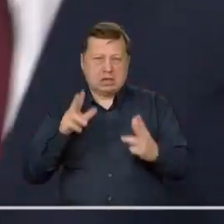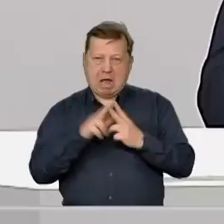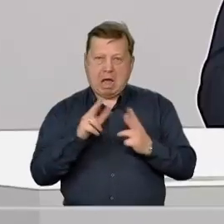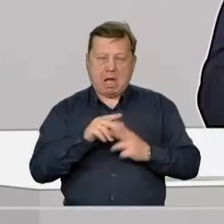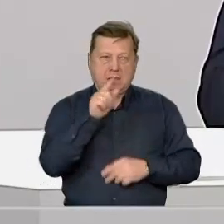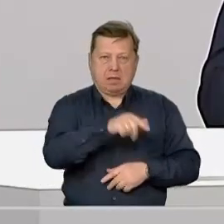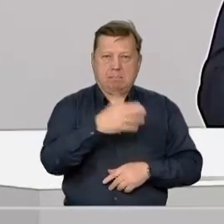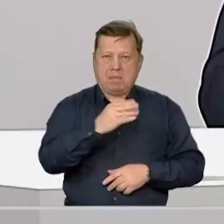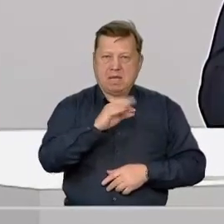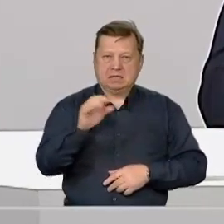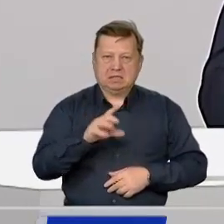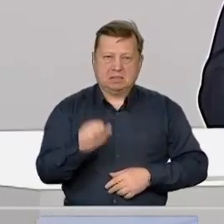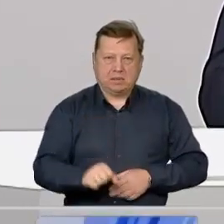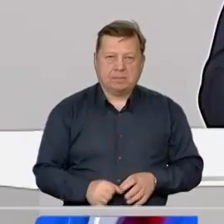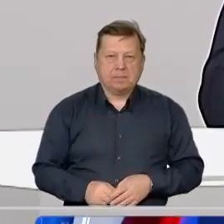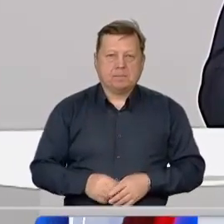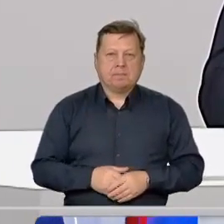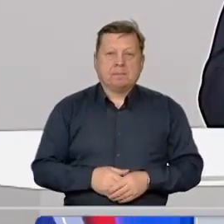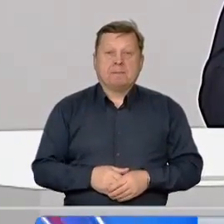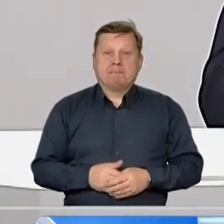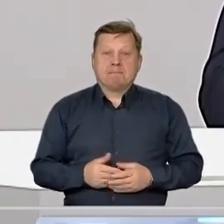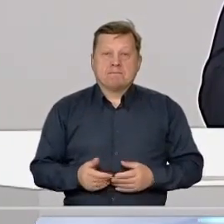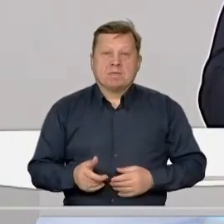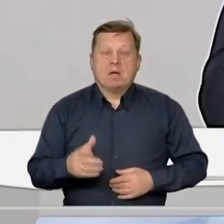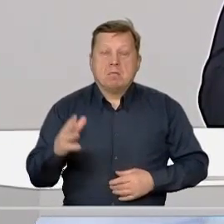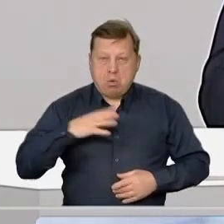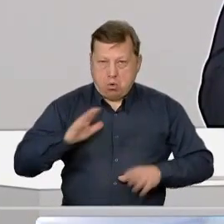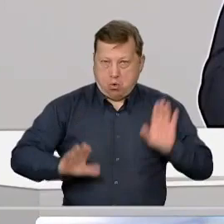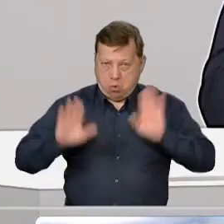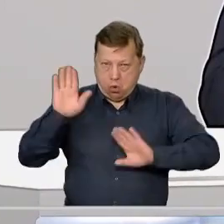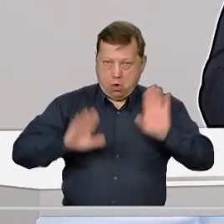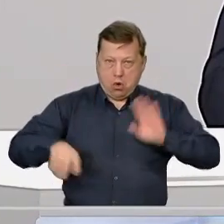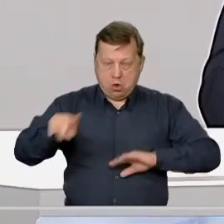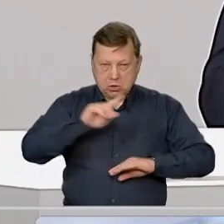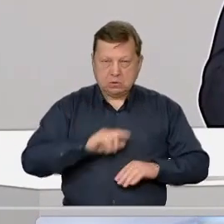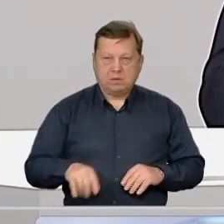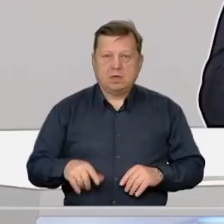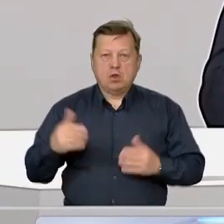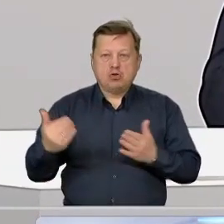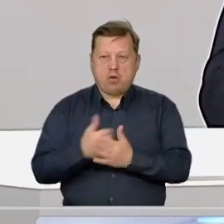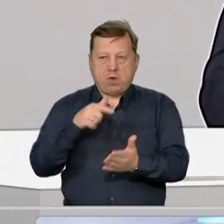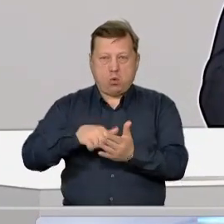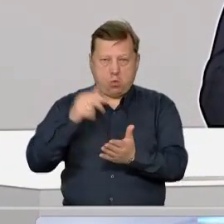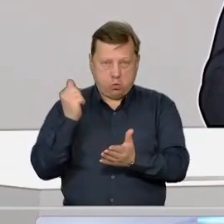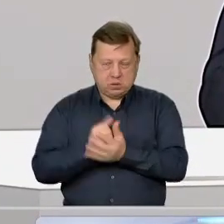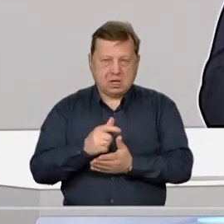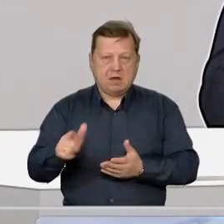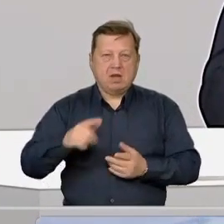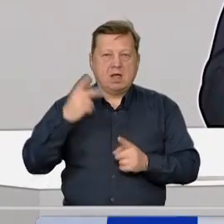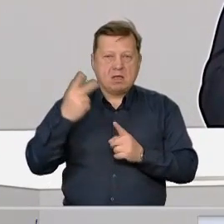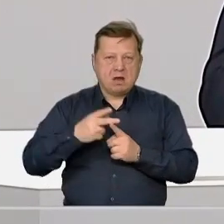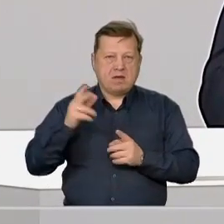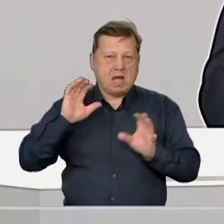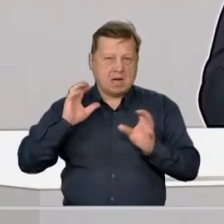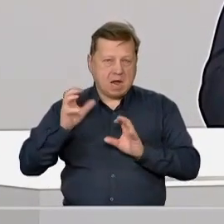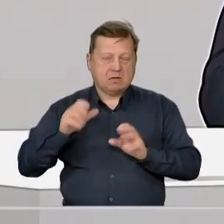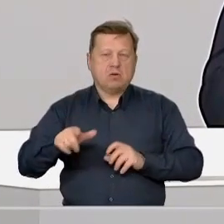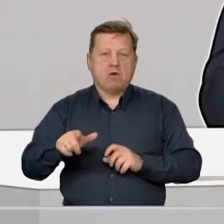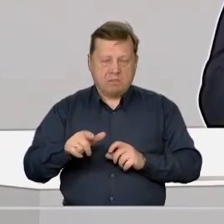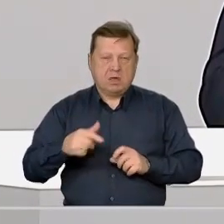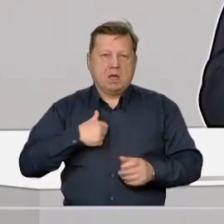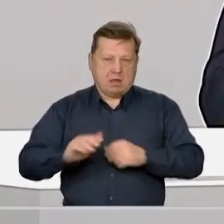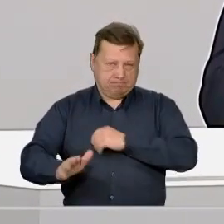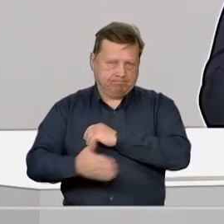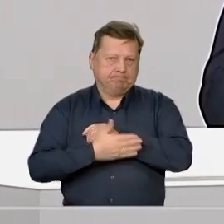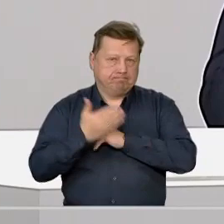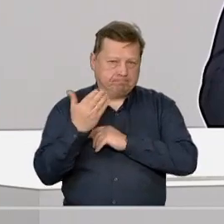Mejzę. Było głosowanie, w którym wsparłem nowelizację ustawy o radiofonii i telewizji, którą